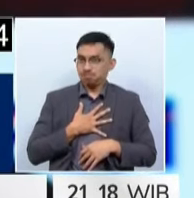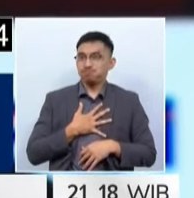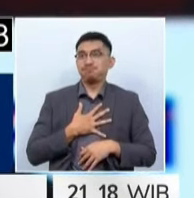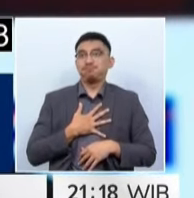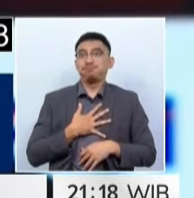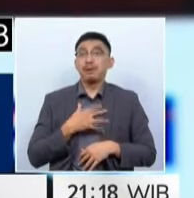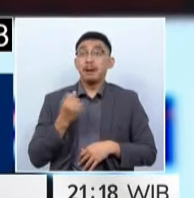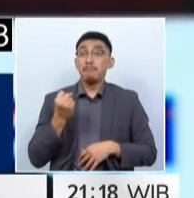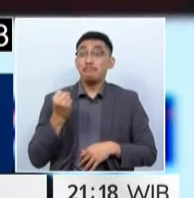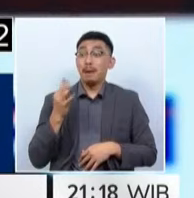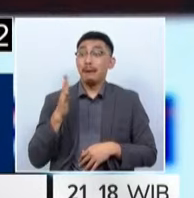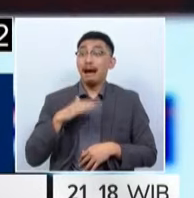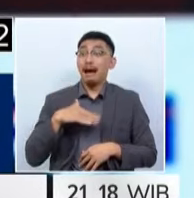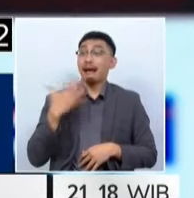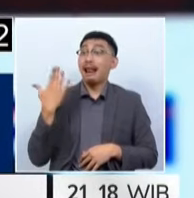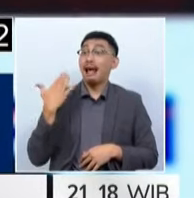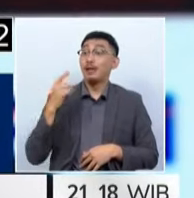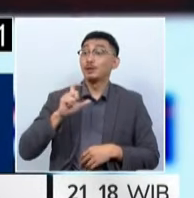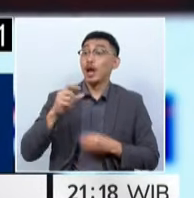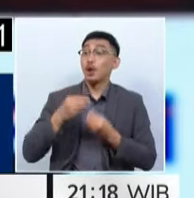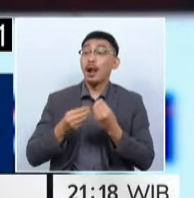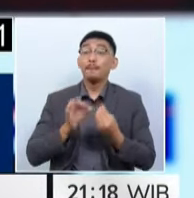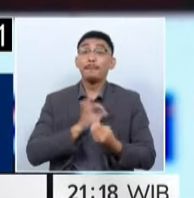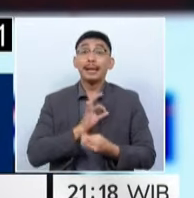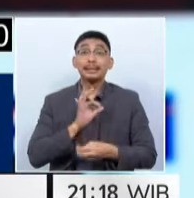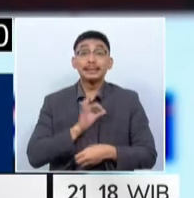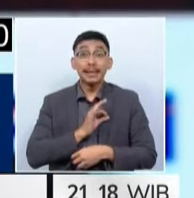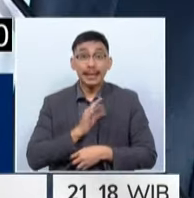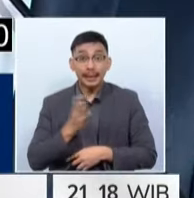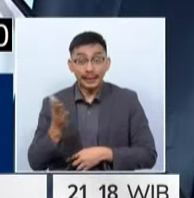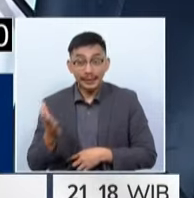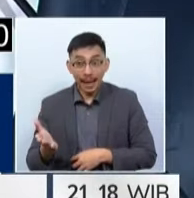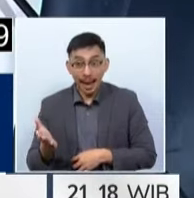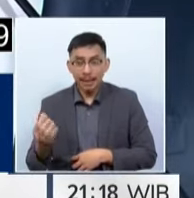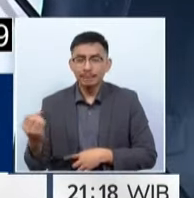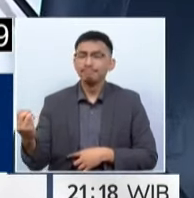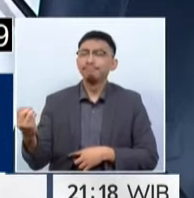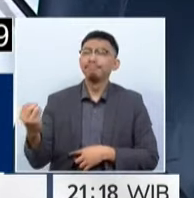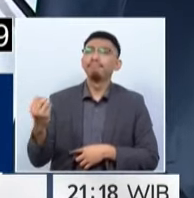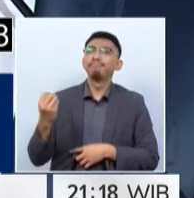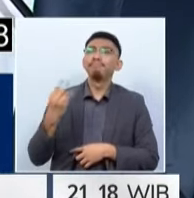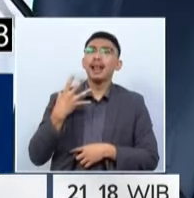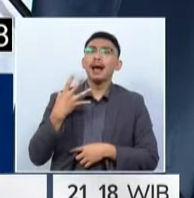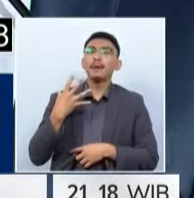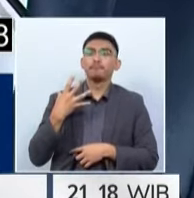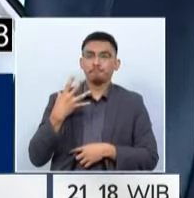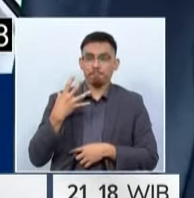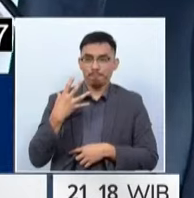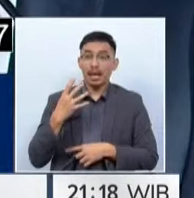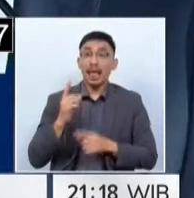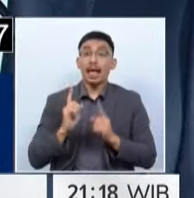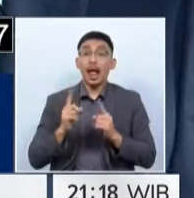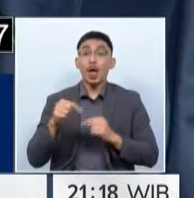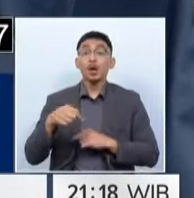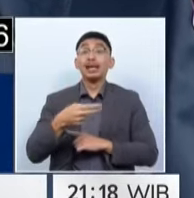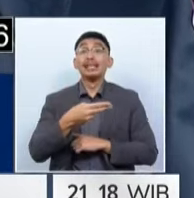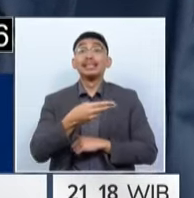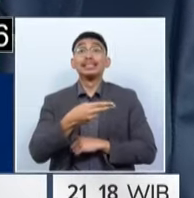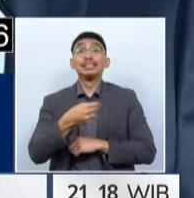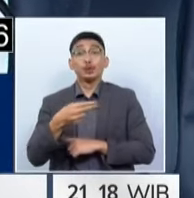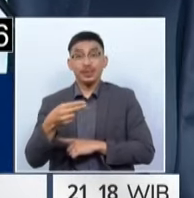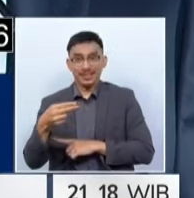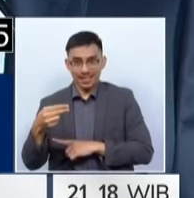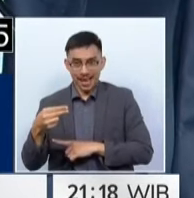calon wakil presiden bapak menyampaikan bahwa negara kita tidak dalam